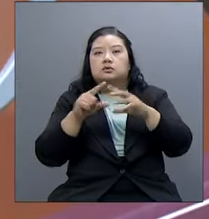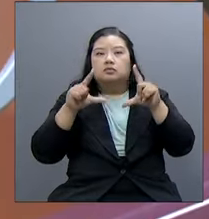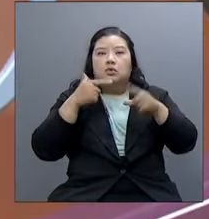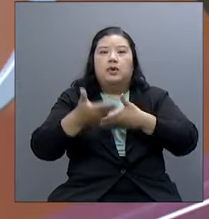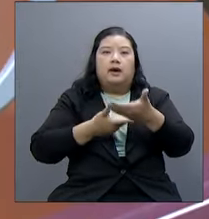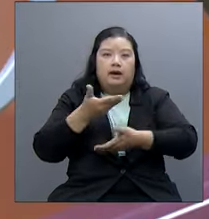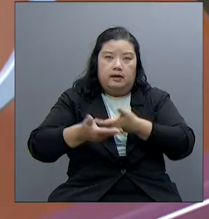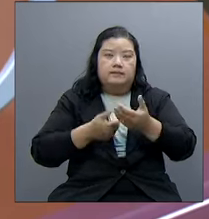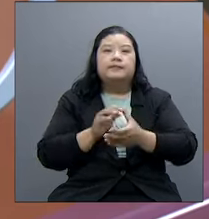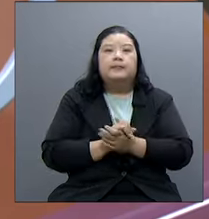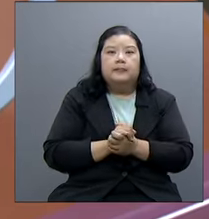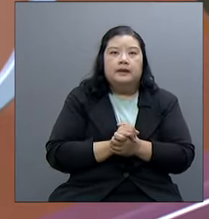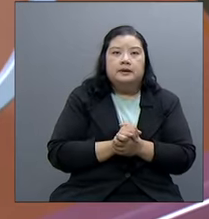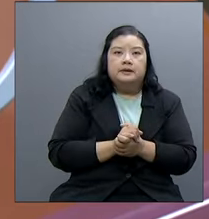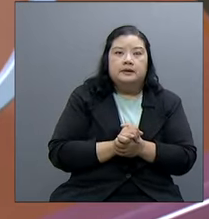ดอนงานดๆกับ้างนะคะ